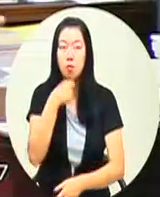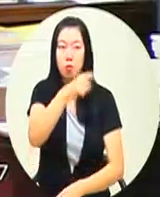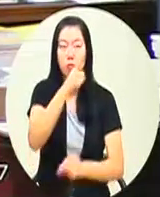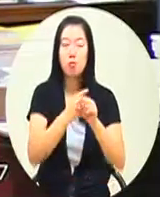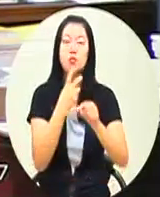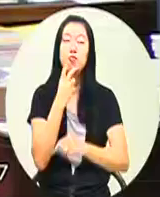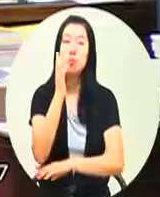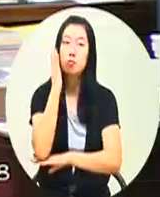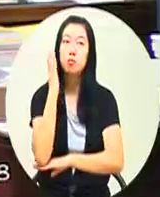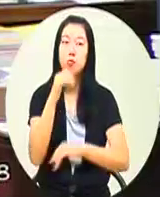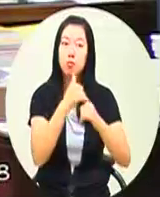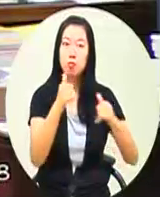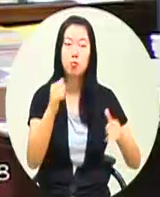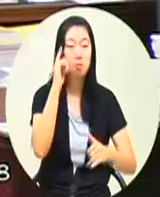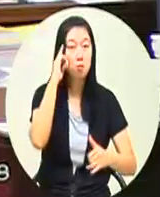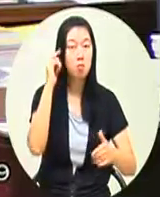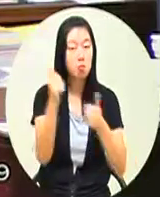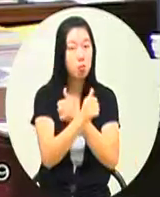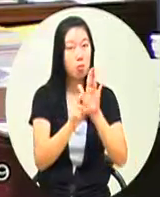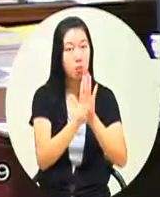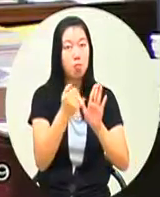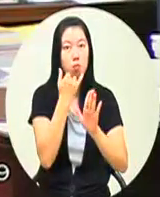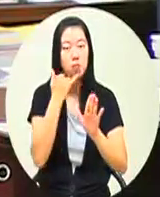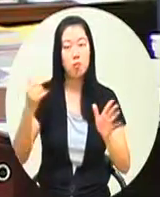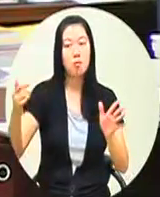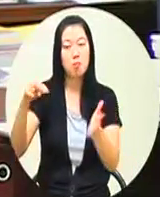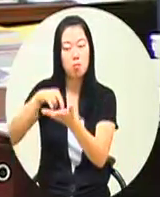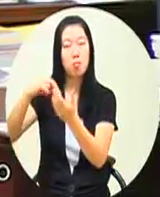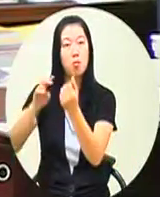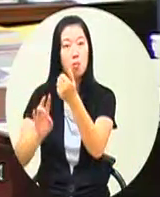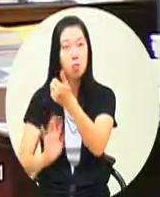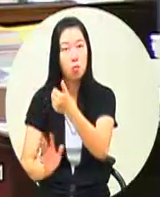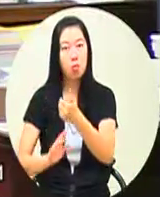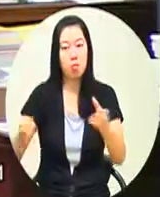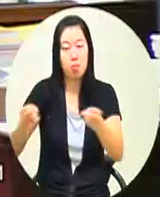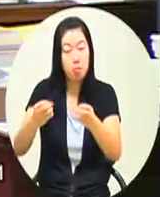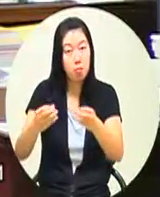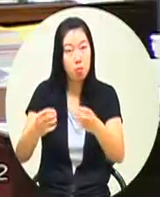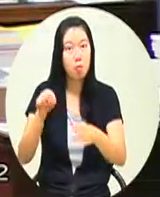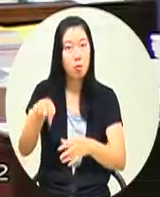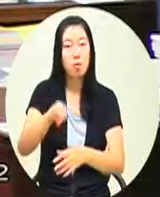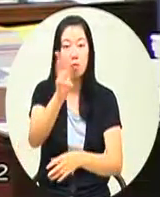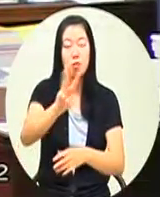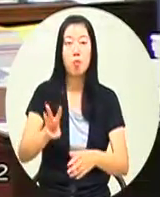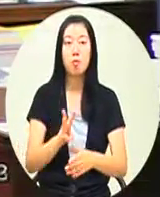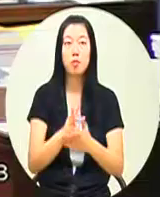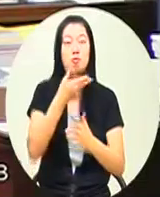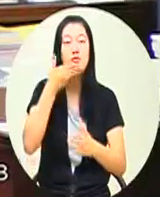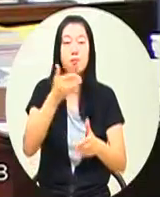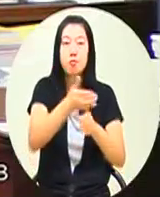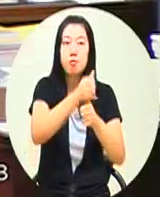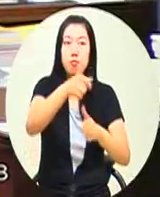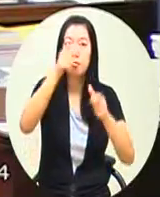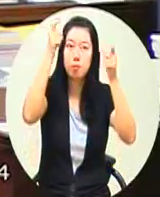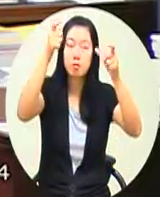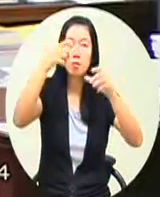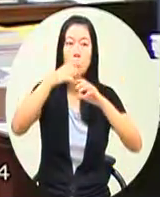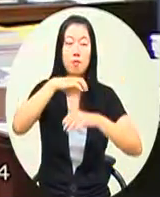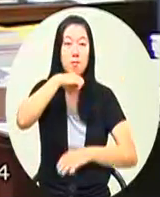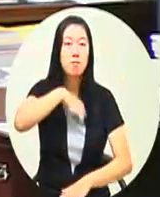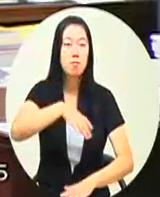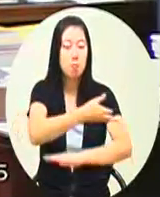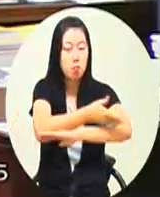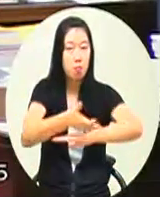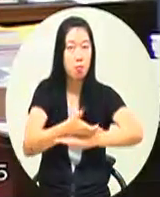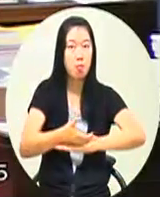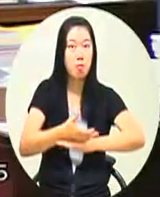的民意代表跟立委那边来协调啦，是说是不是水利署在高屏溪的取水口那边就应该要去做一些处